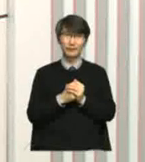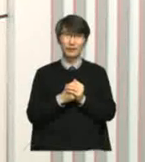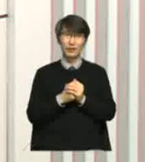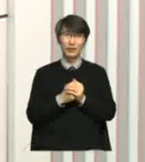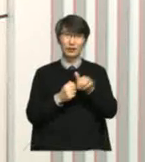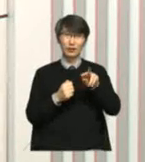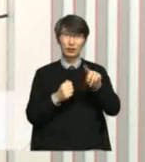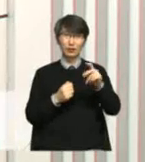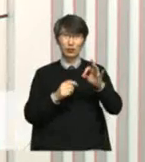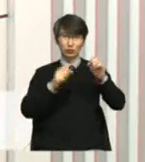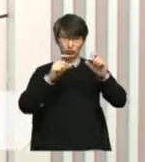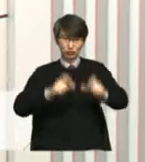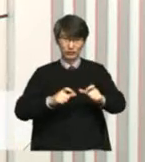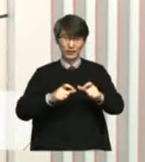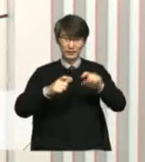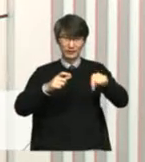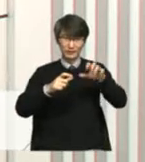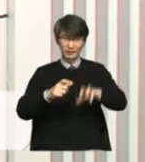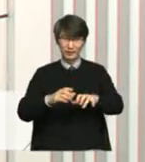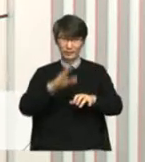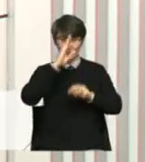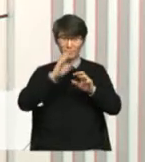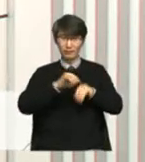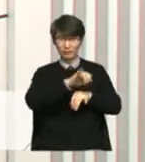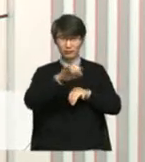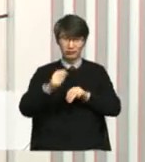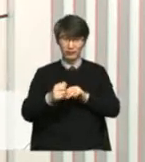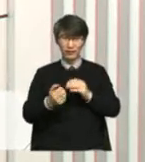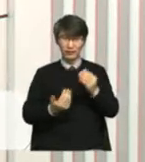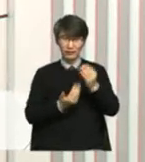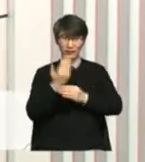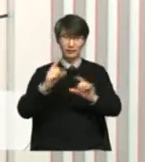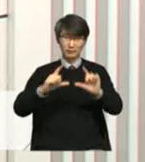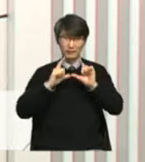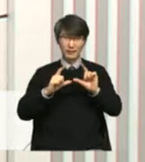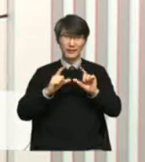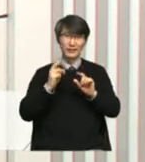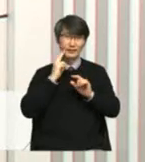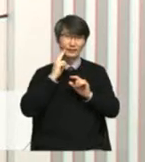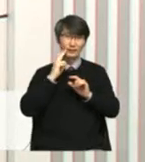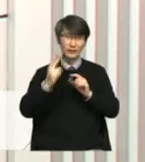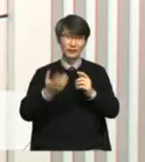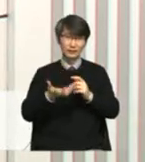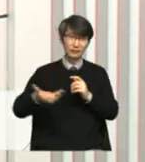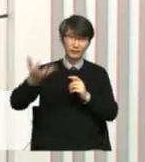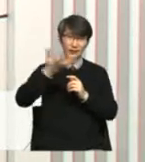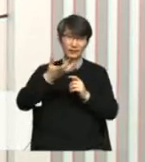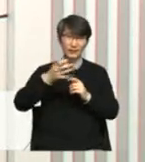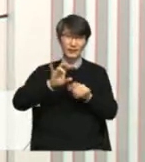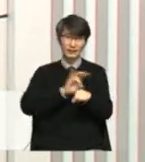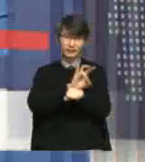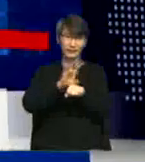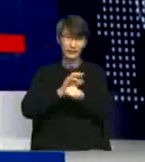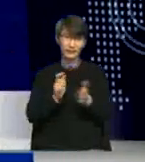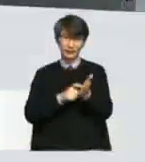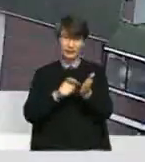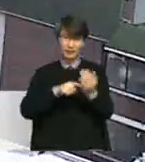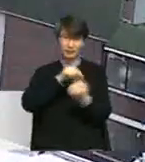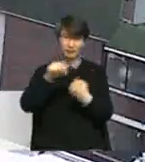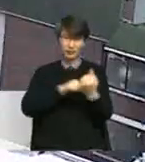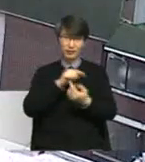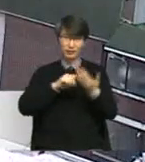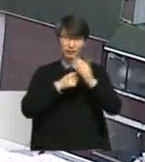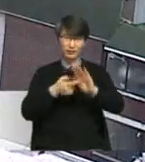성동구 가 지역 내 확진 자가 발생함 에 따라 코로나 1구 대응체계를 심각 단계로 격상 하고 24시간 비상 체계를